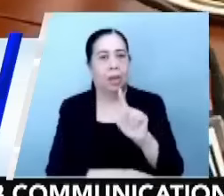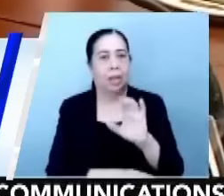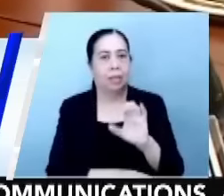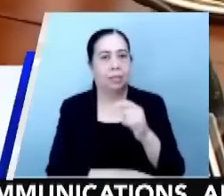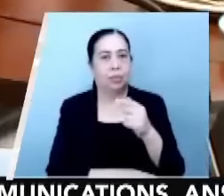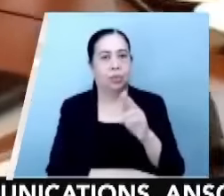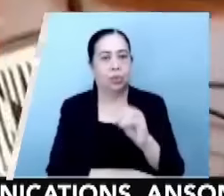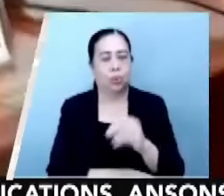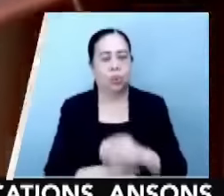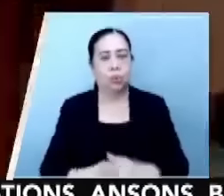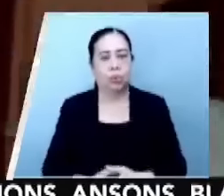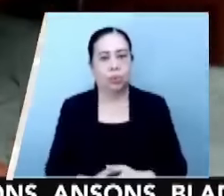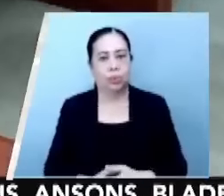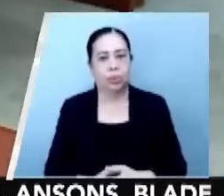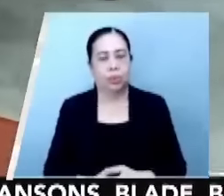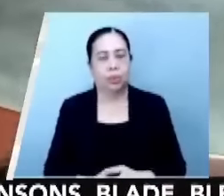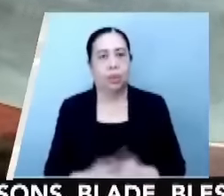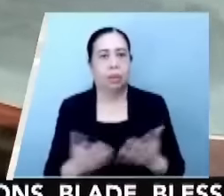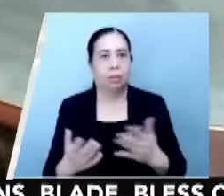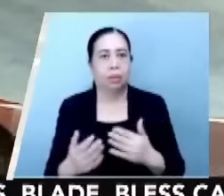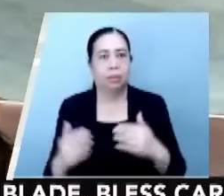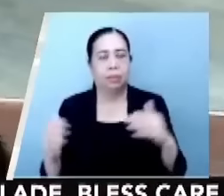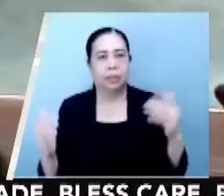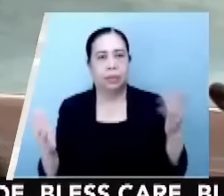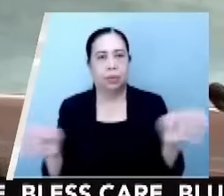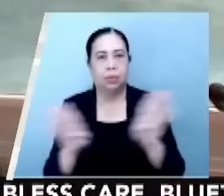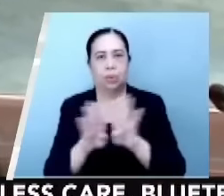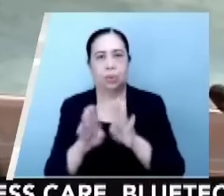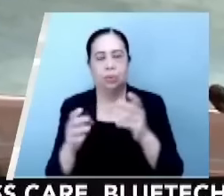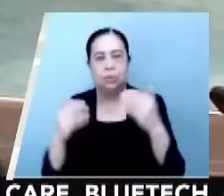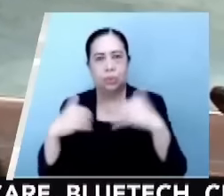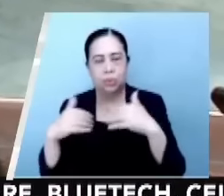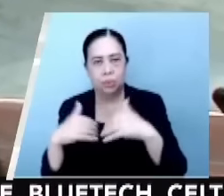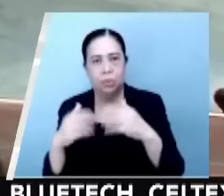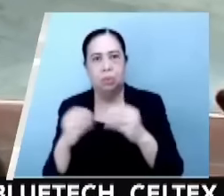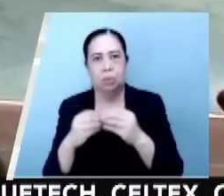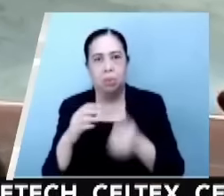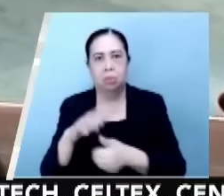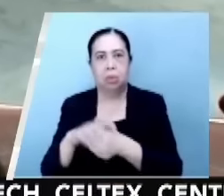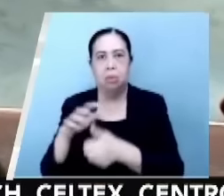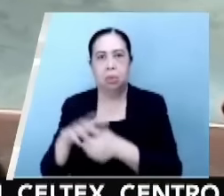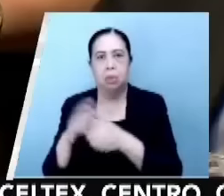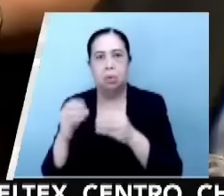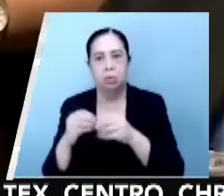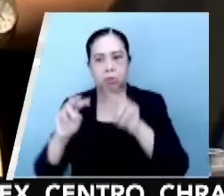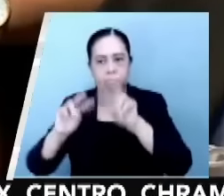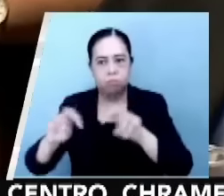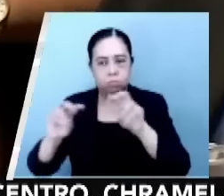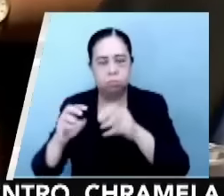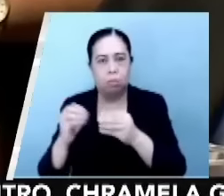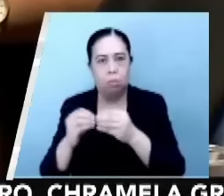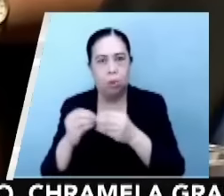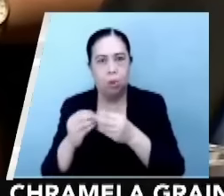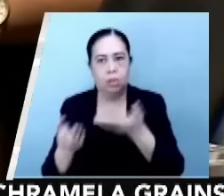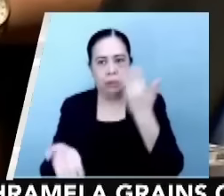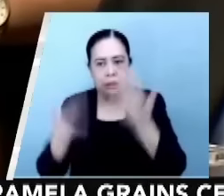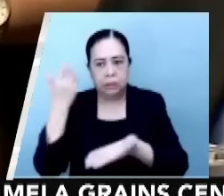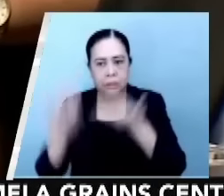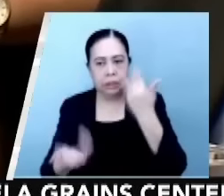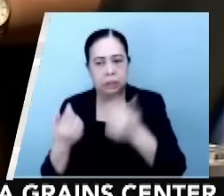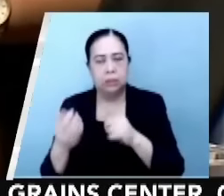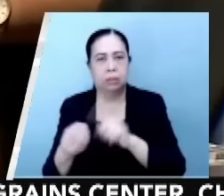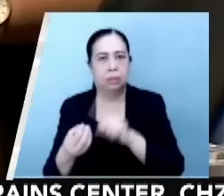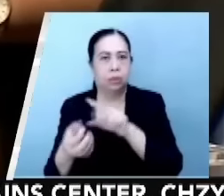na executive session na iyan, mas marami pong lalabas talaga at ma-establish tungkol sa kanyang connection sa